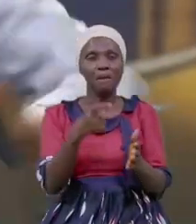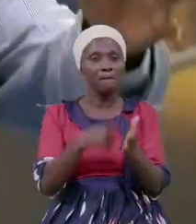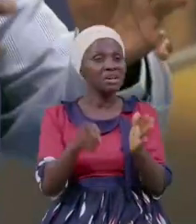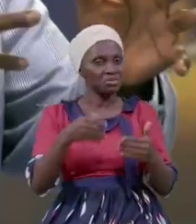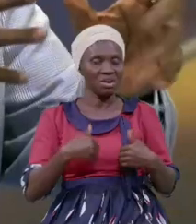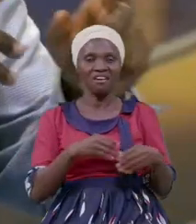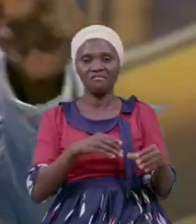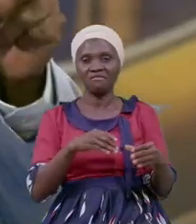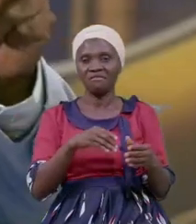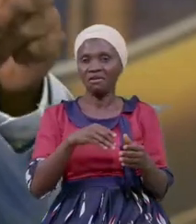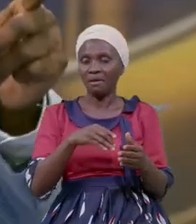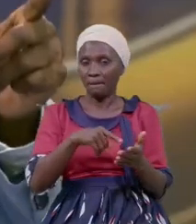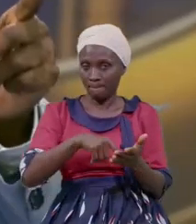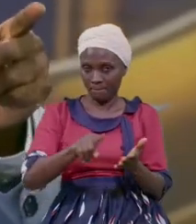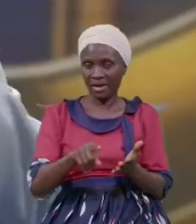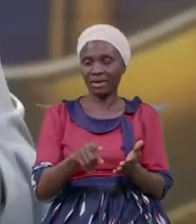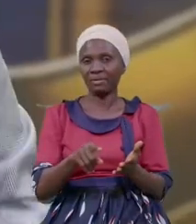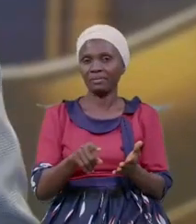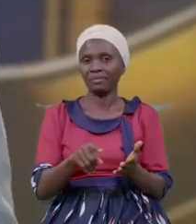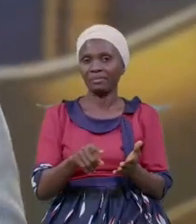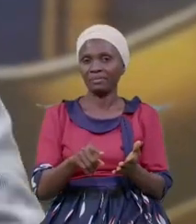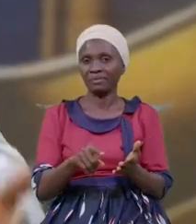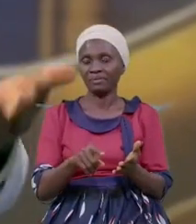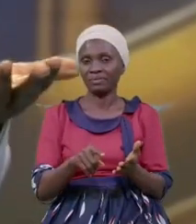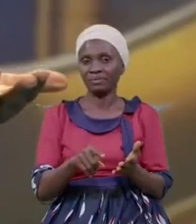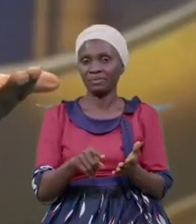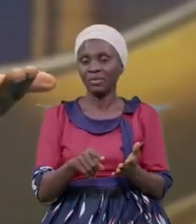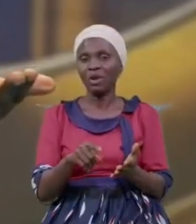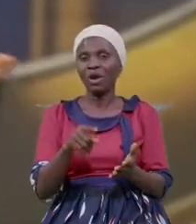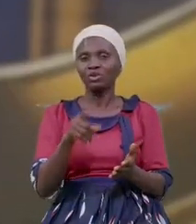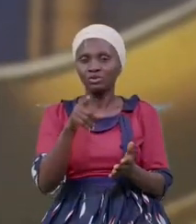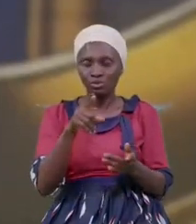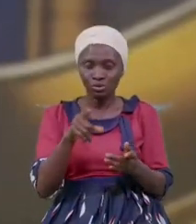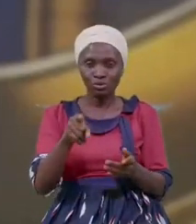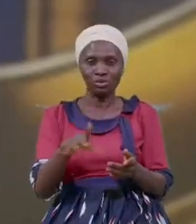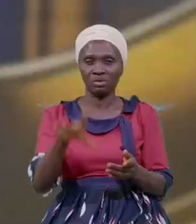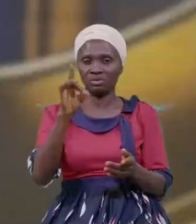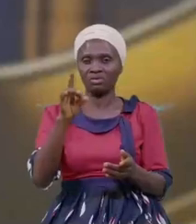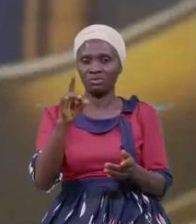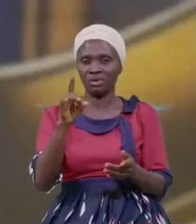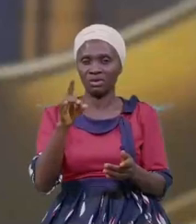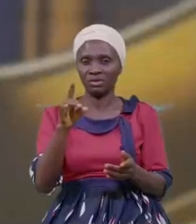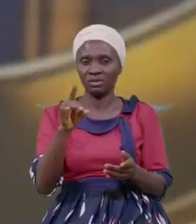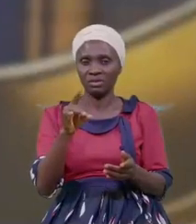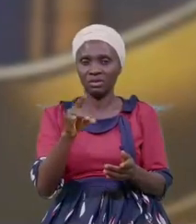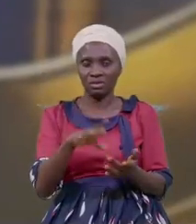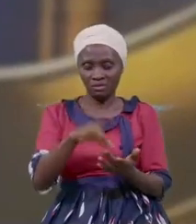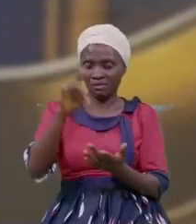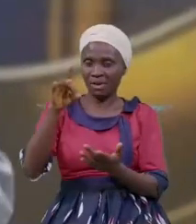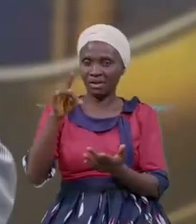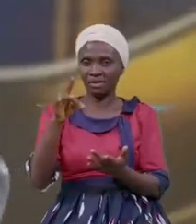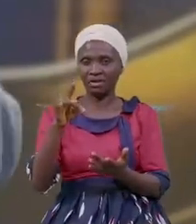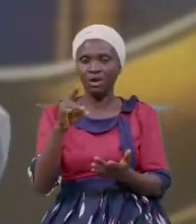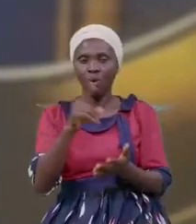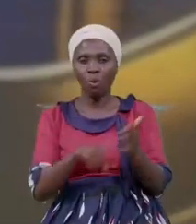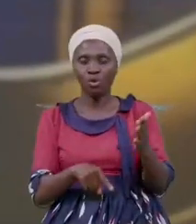payer du prix s'identifier identifier ce que tu veux faire ce que tu seras dans la vie tu dois payer le prix tu payeras le